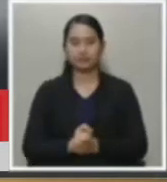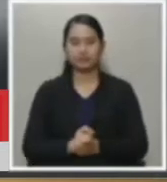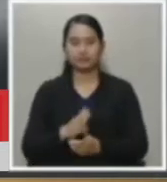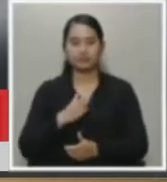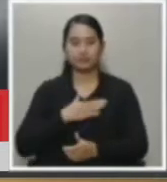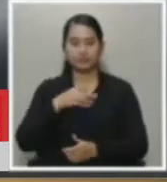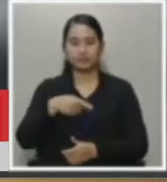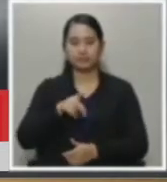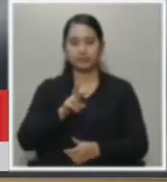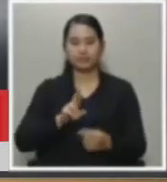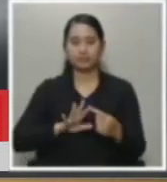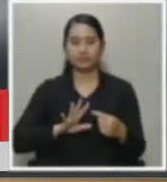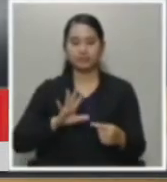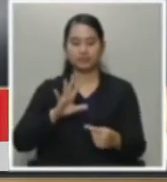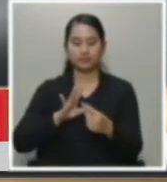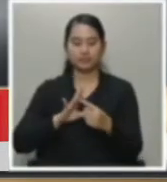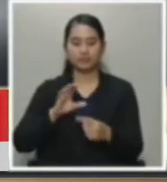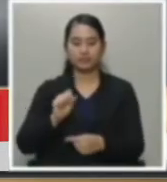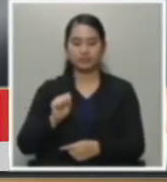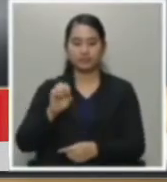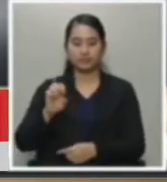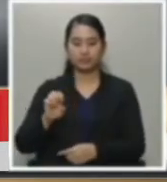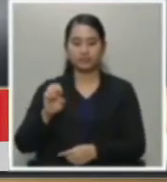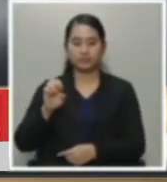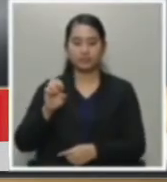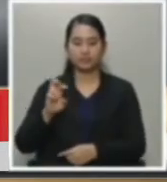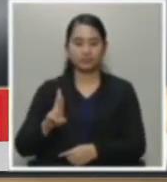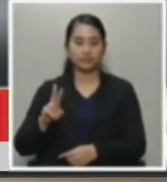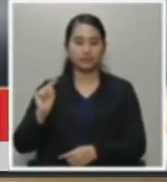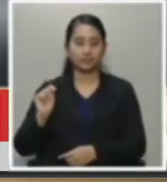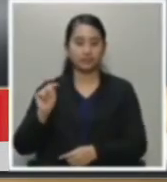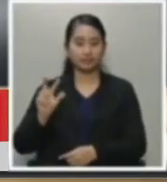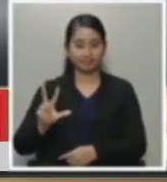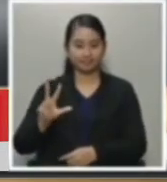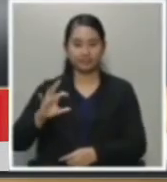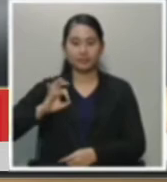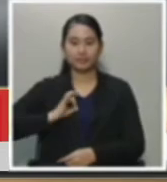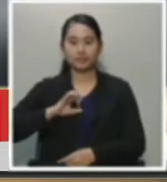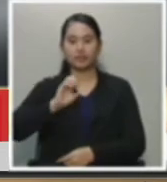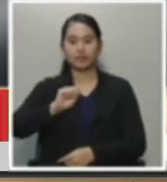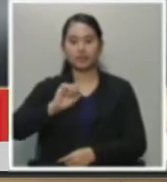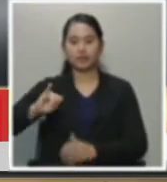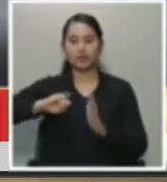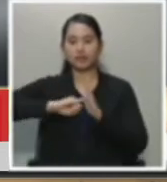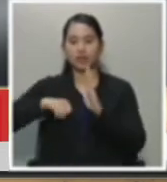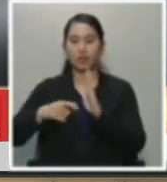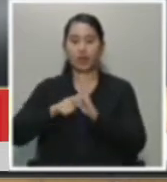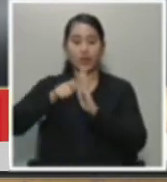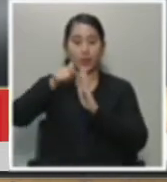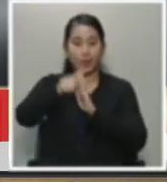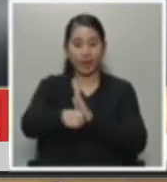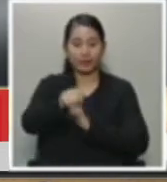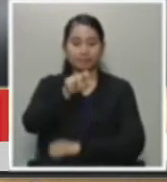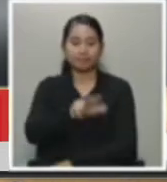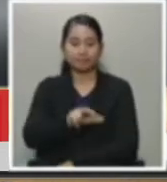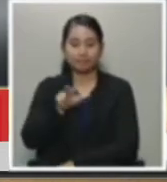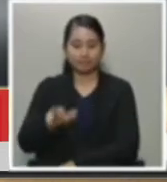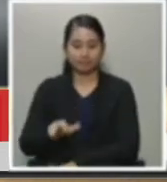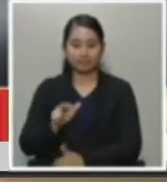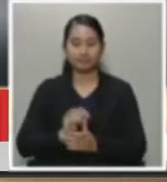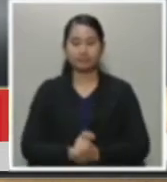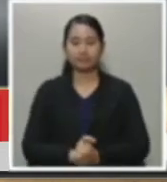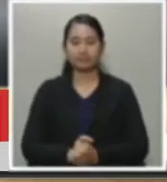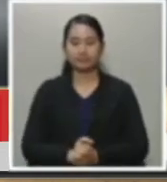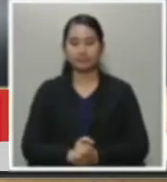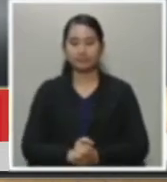นายประเสริฐจันทรลงทองสมาชิกสภาผู้แทนราษฎรจังหวัดนครราชสีมาพรรคเพื่อไทยท่านประธาน